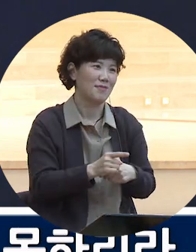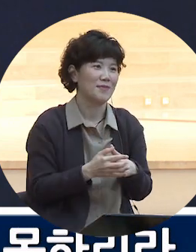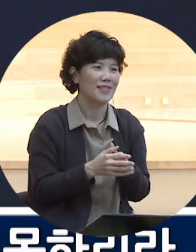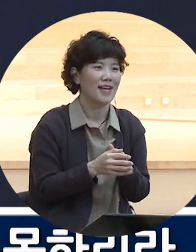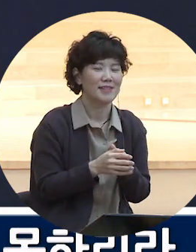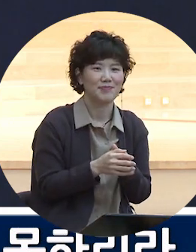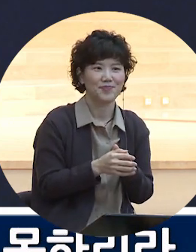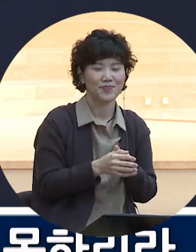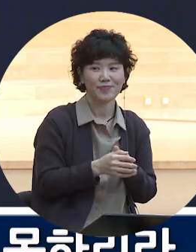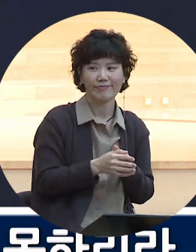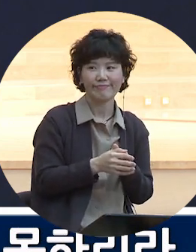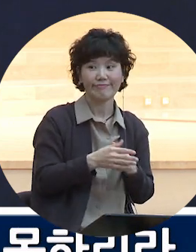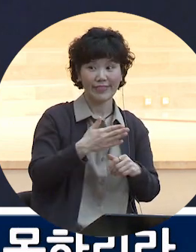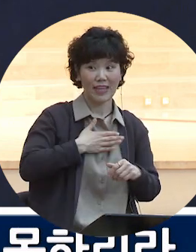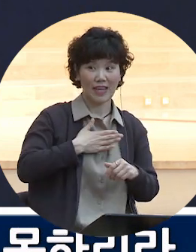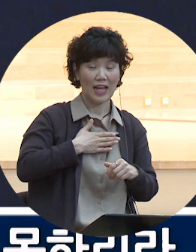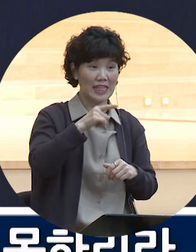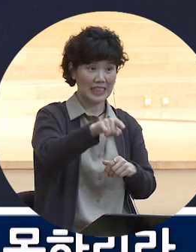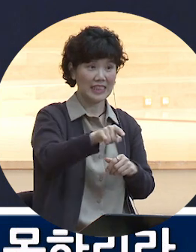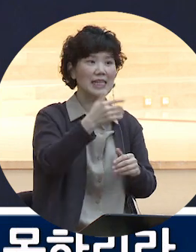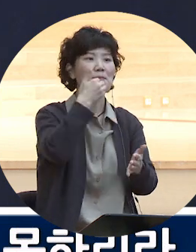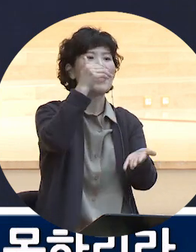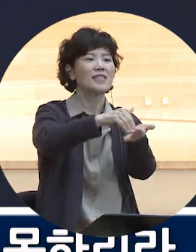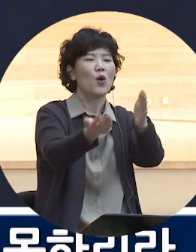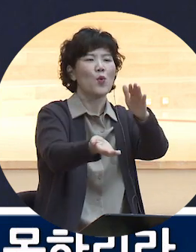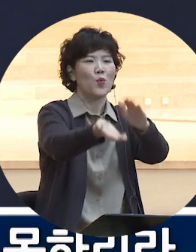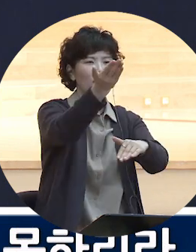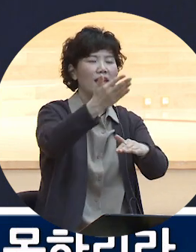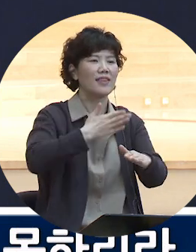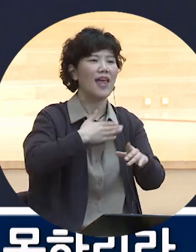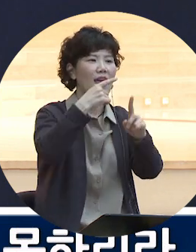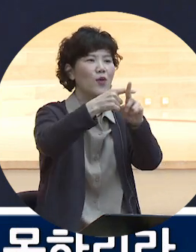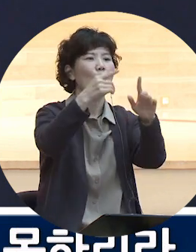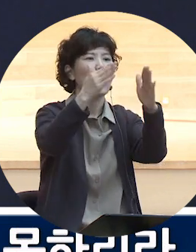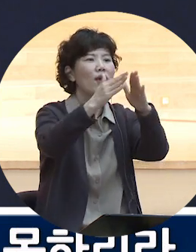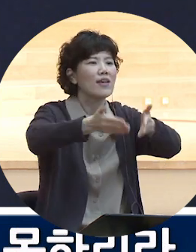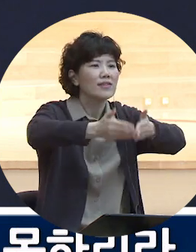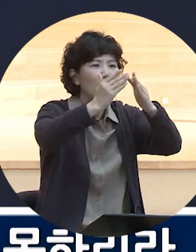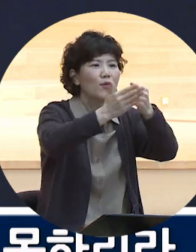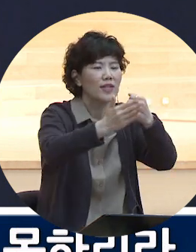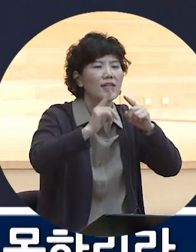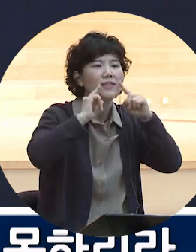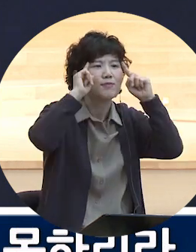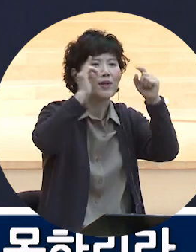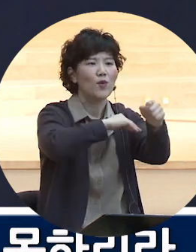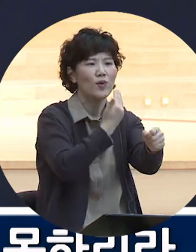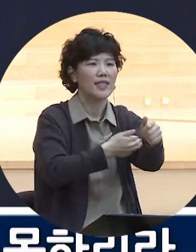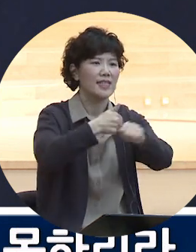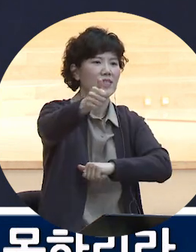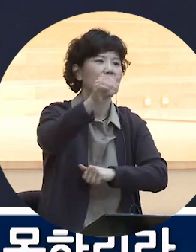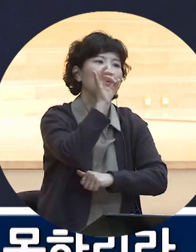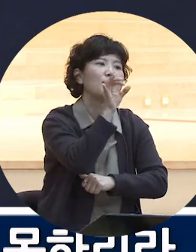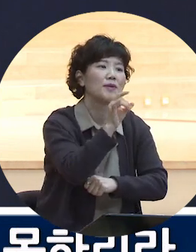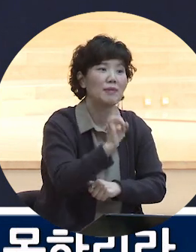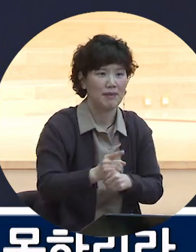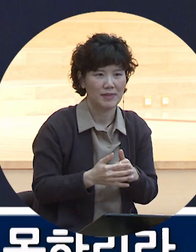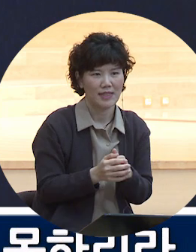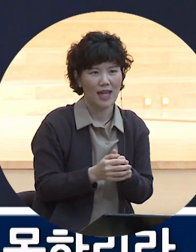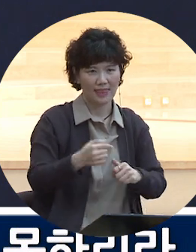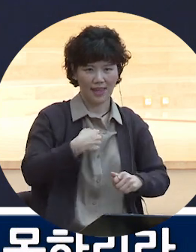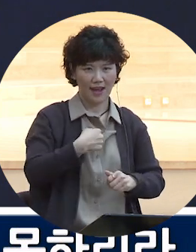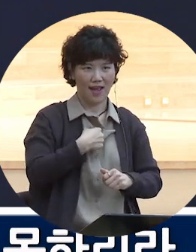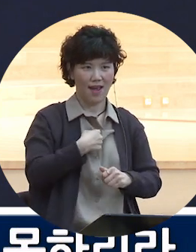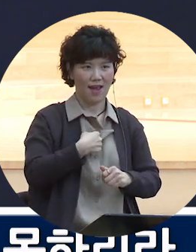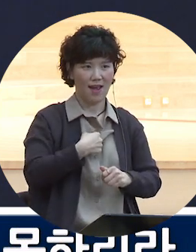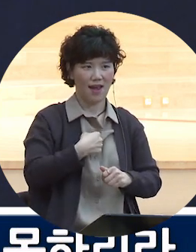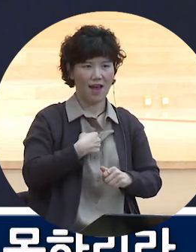나옵니다. 내가 이 반석 위에 내 교회를 세우리니 음부의 권세가 이기지 못하리라. 내가